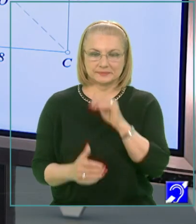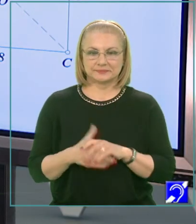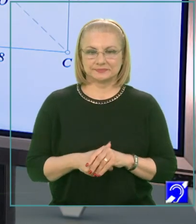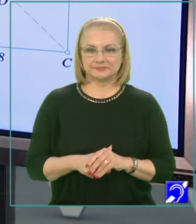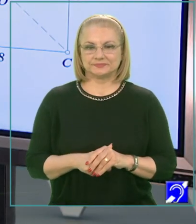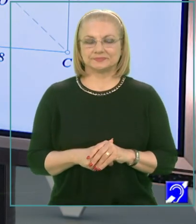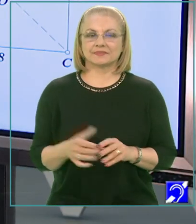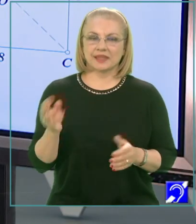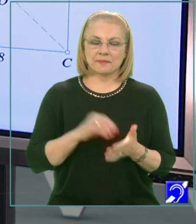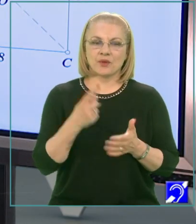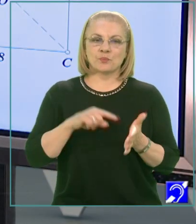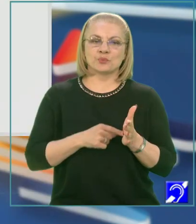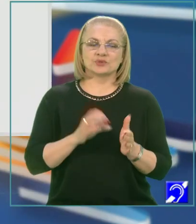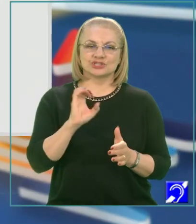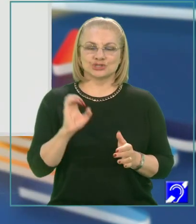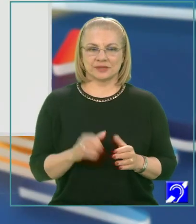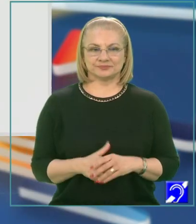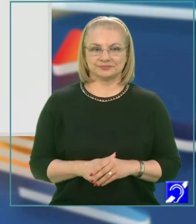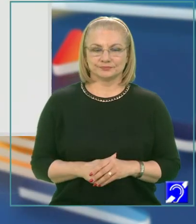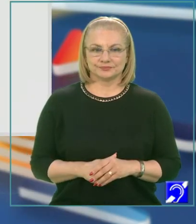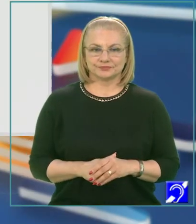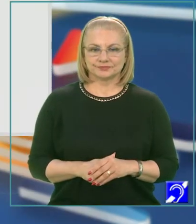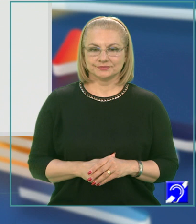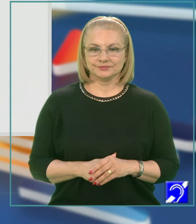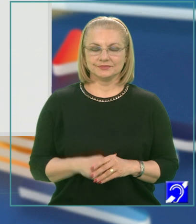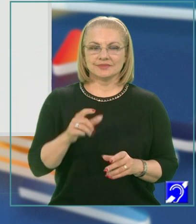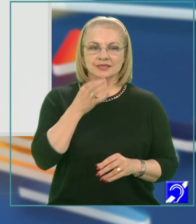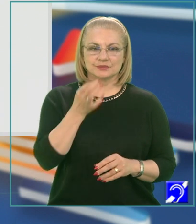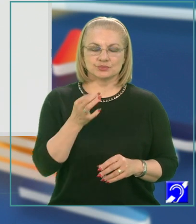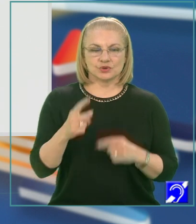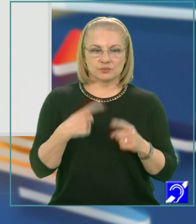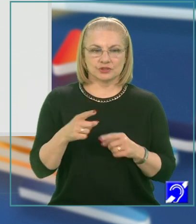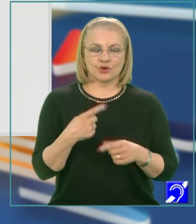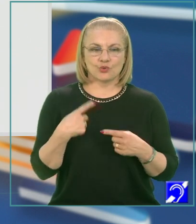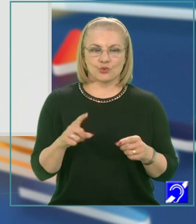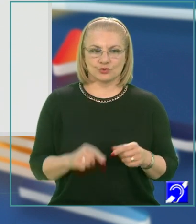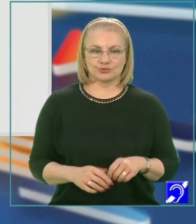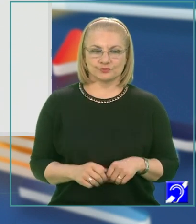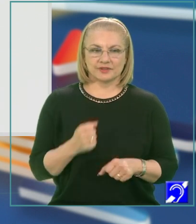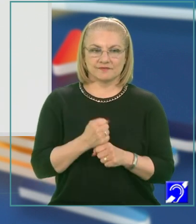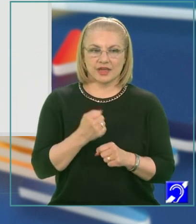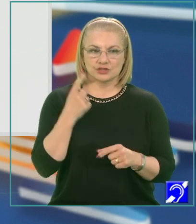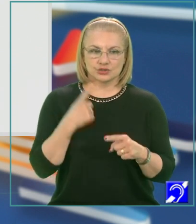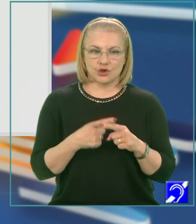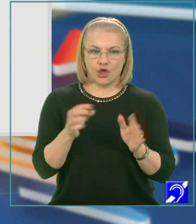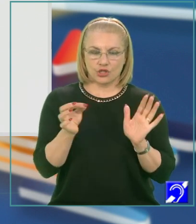Problema mai are un punct, punctul C, care ne spune următorul lucru. În primul rând face o